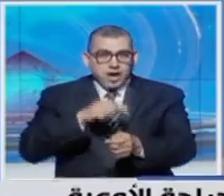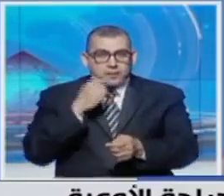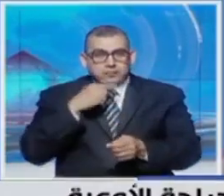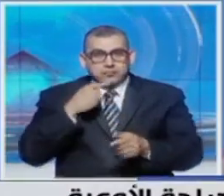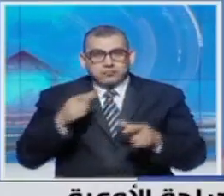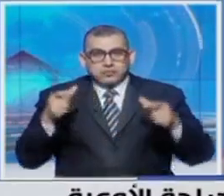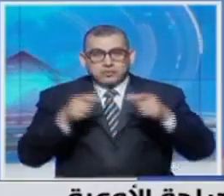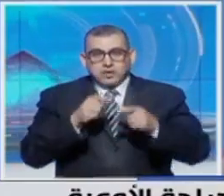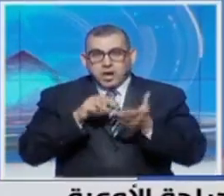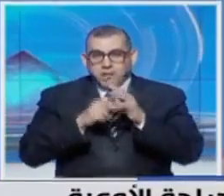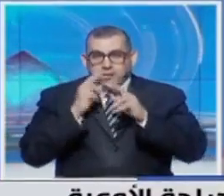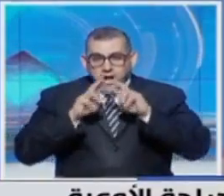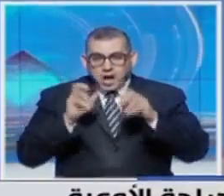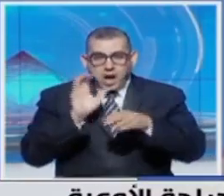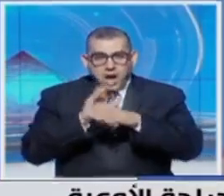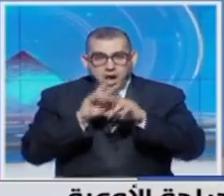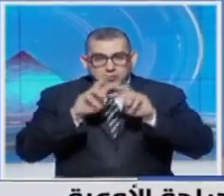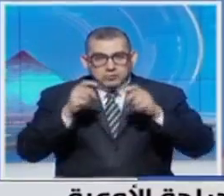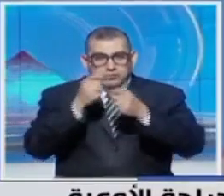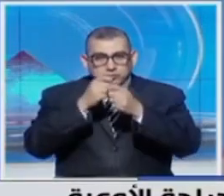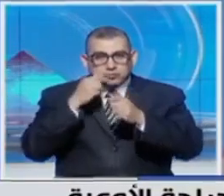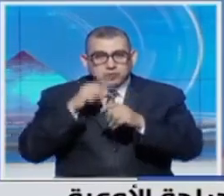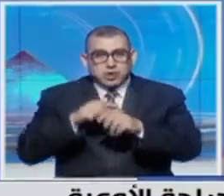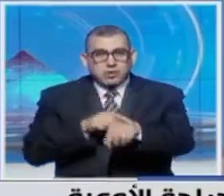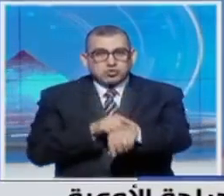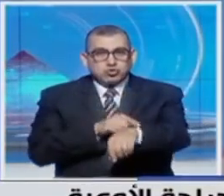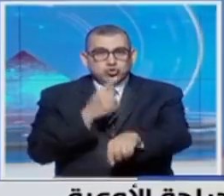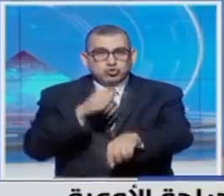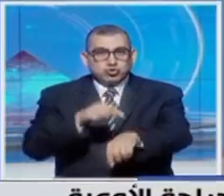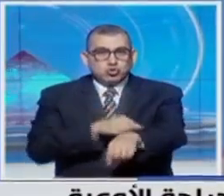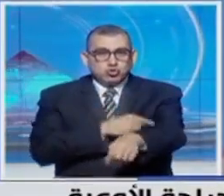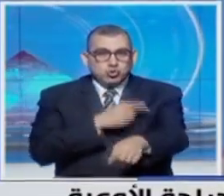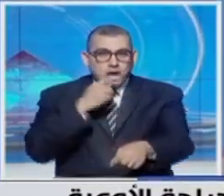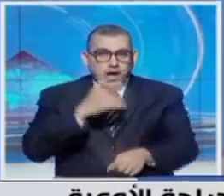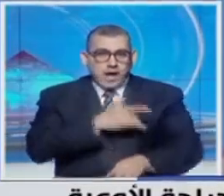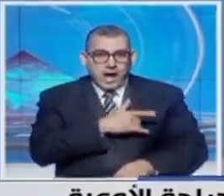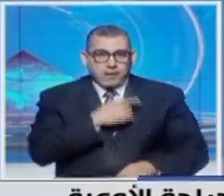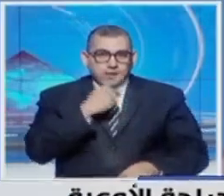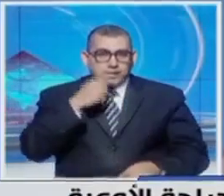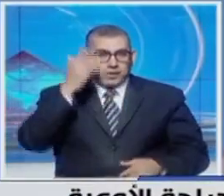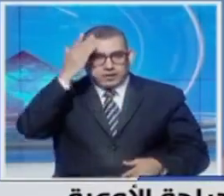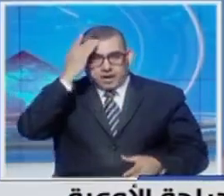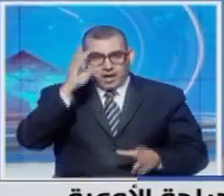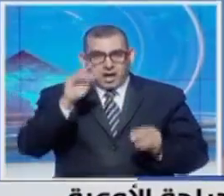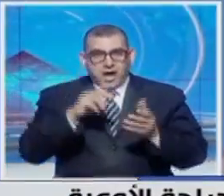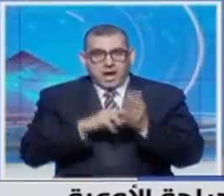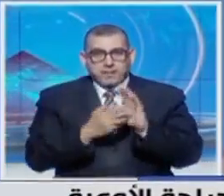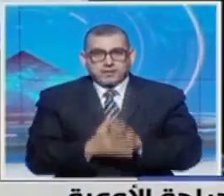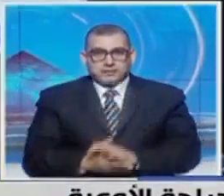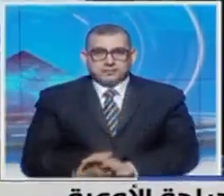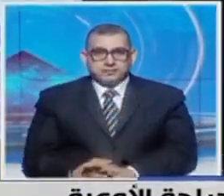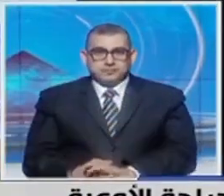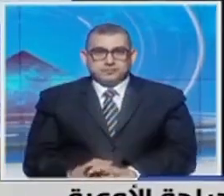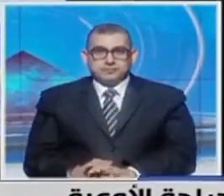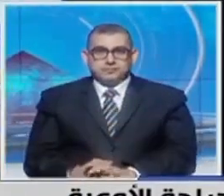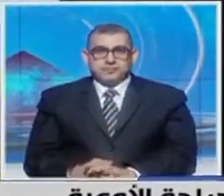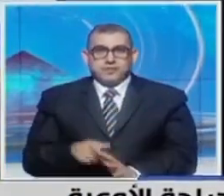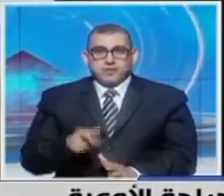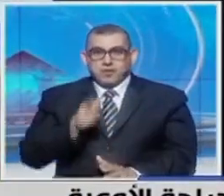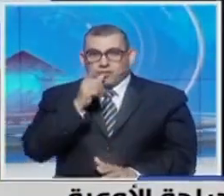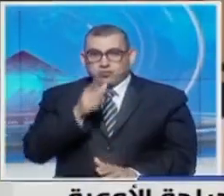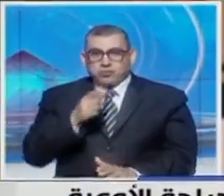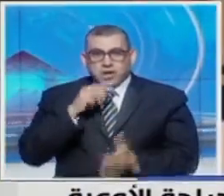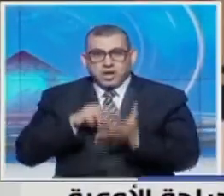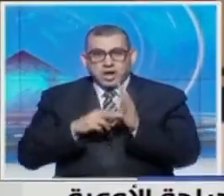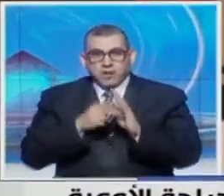تم خلاله الكشف عن أحدث علاجات الشريان الأورطة والجلطات الدموية. في إطار التعليم